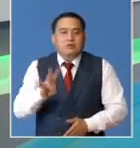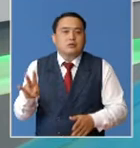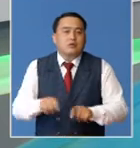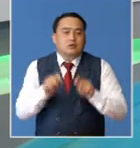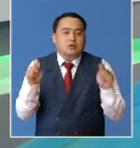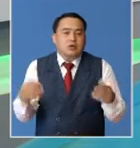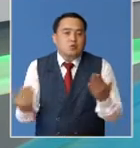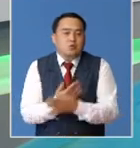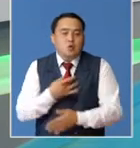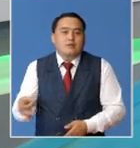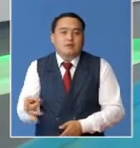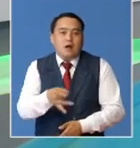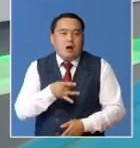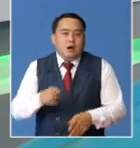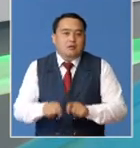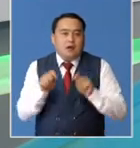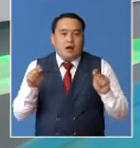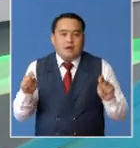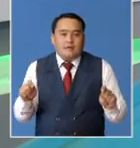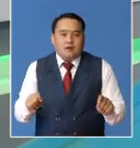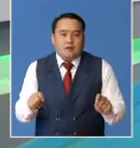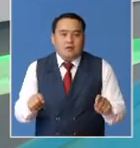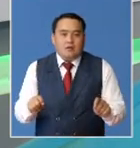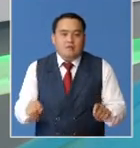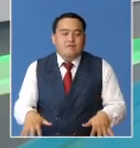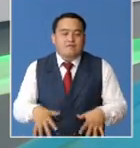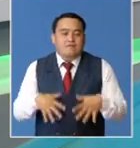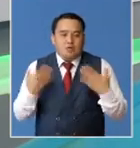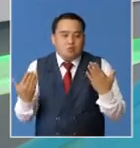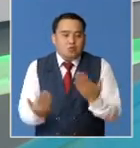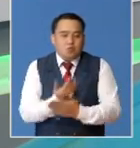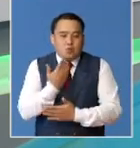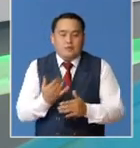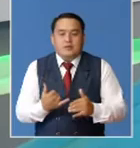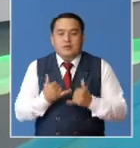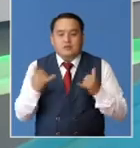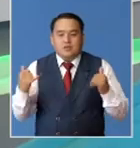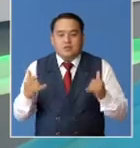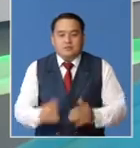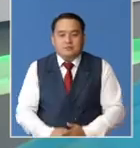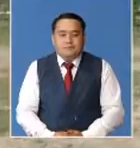создании новой административно-территориальной единицы вдохнул в эти места новый импульс.